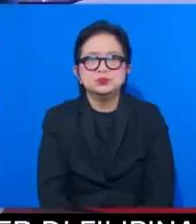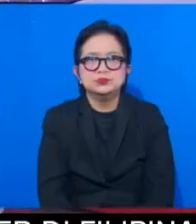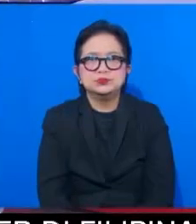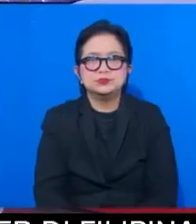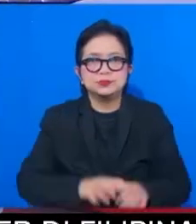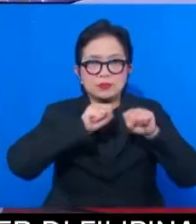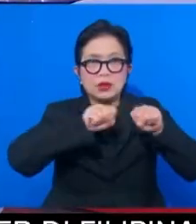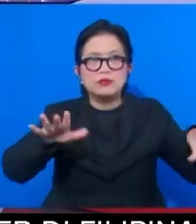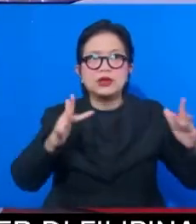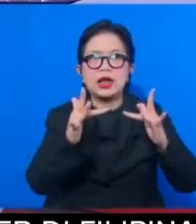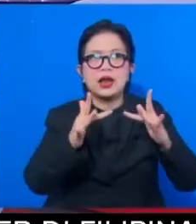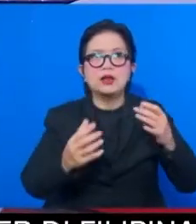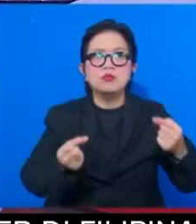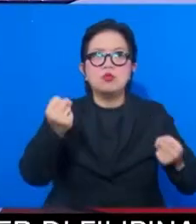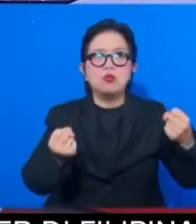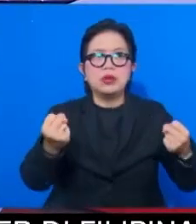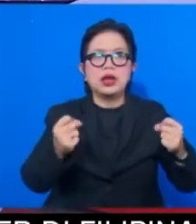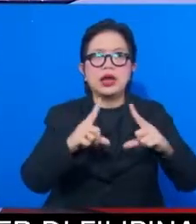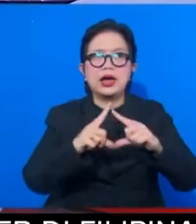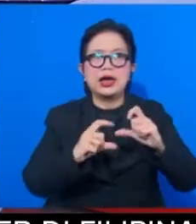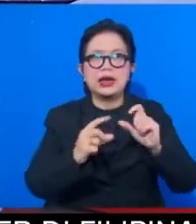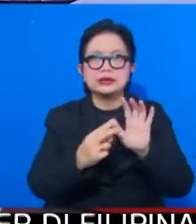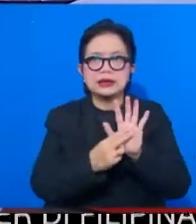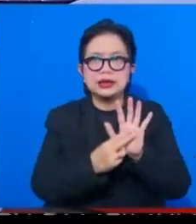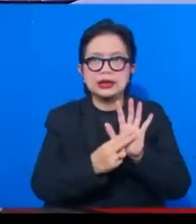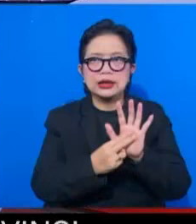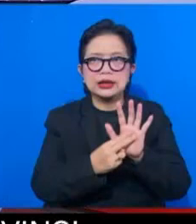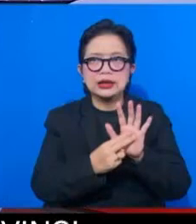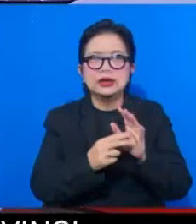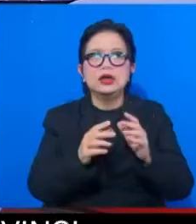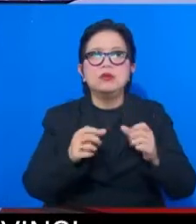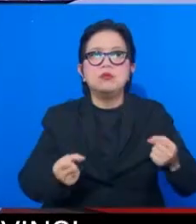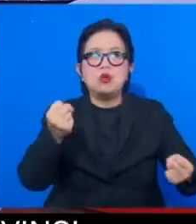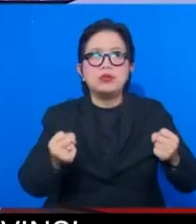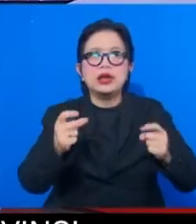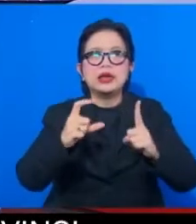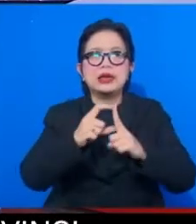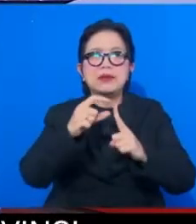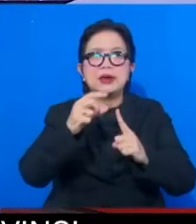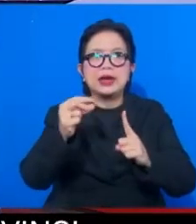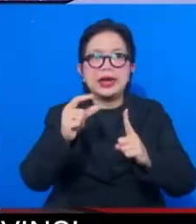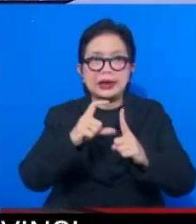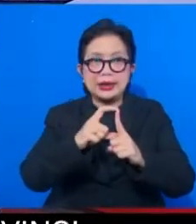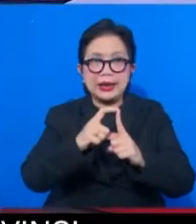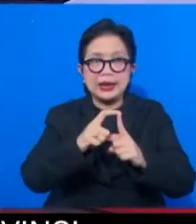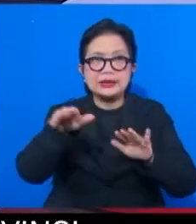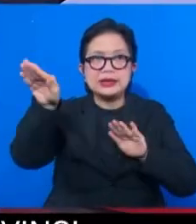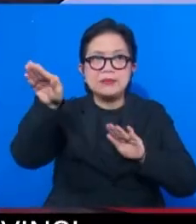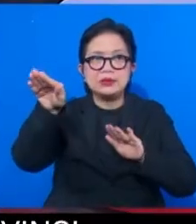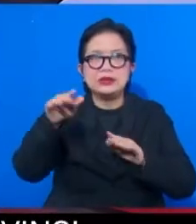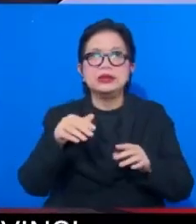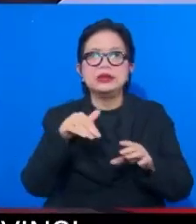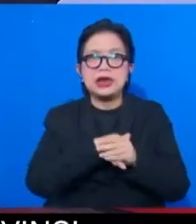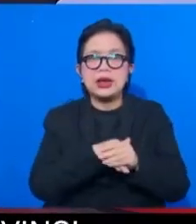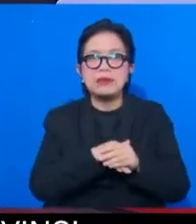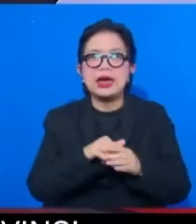Viral mobil dinas DPRD Jambi mengalami kecelakaan dan salah seorang penumpangnya remaja perempuan tanpa busana. Belakangan terungkap pengemudi adalah